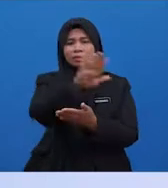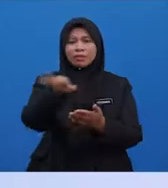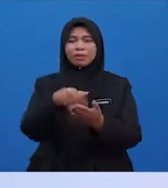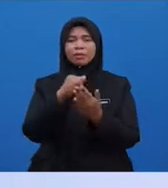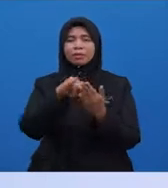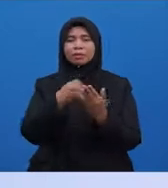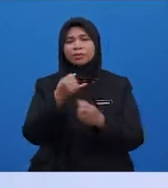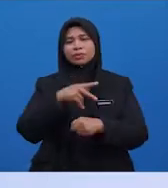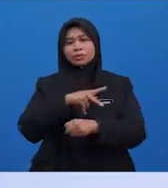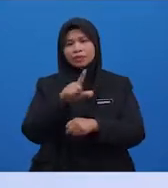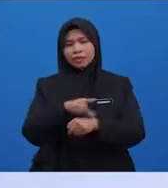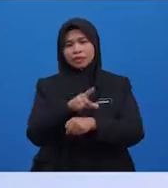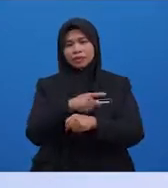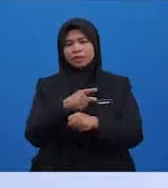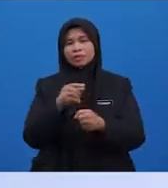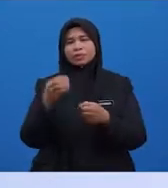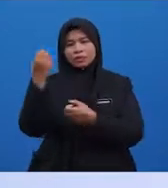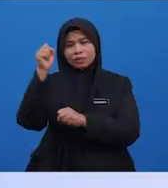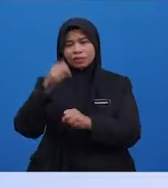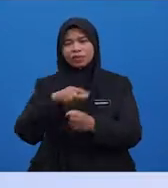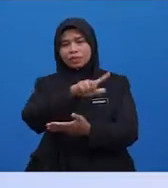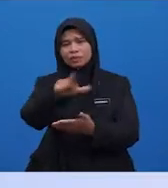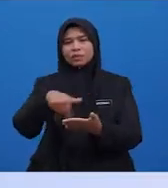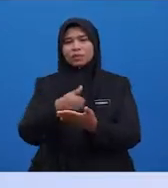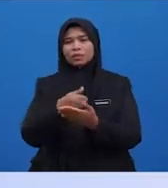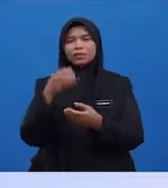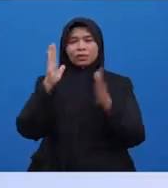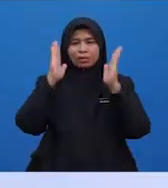kepada semua jurulatih sukan di seluruh Malaysia.